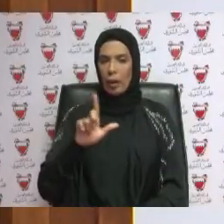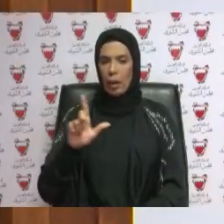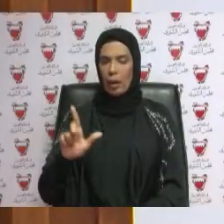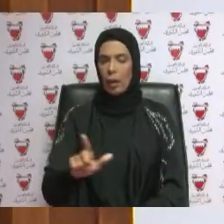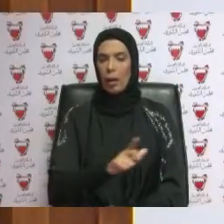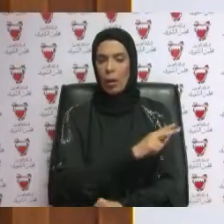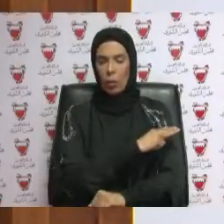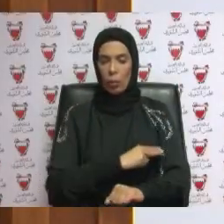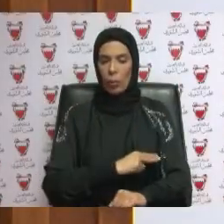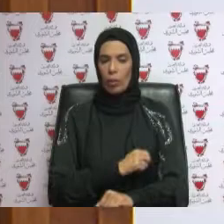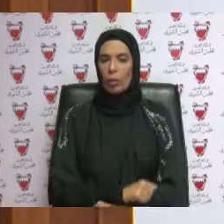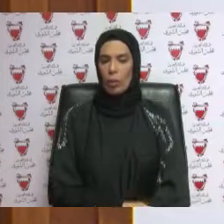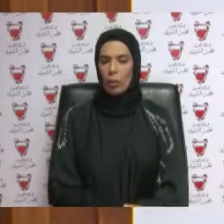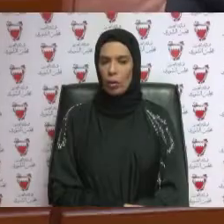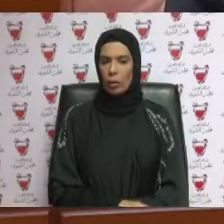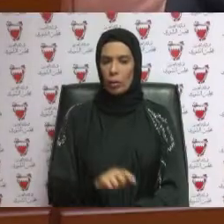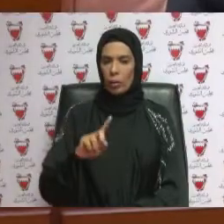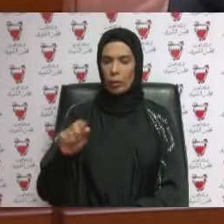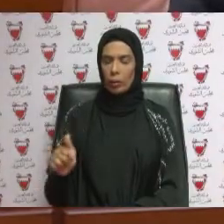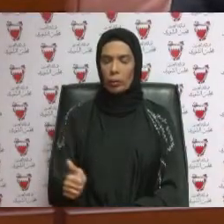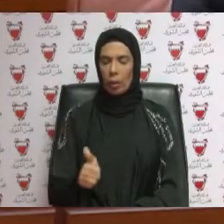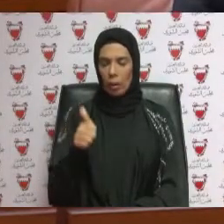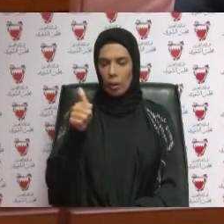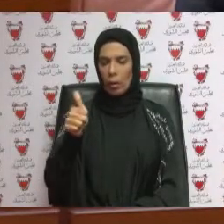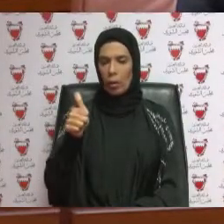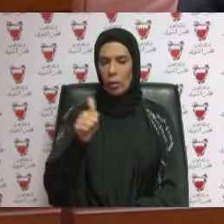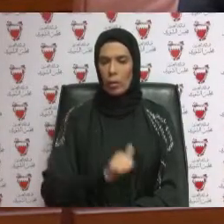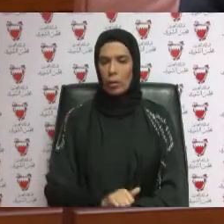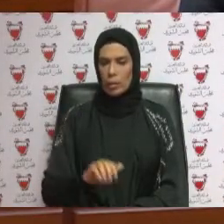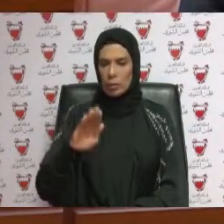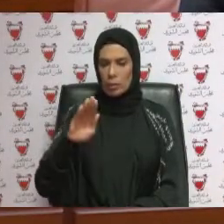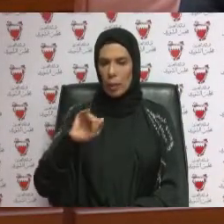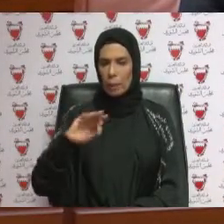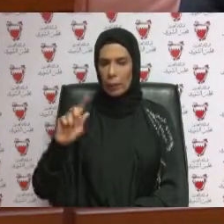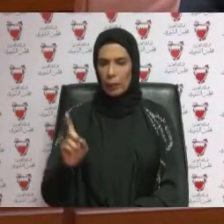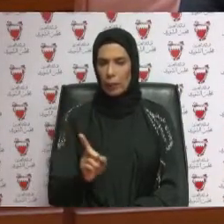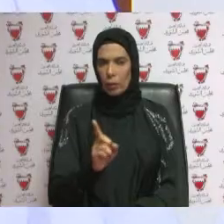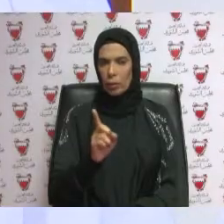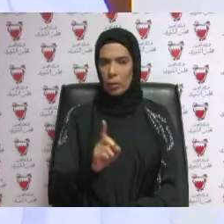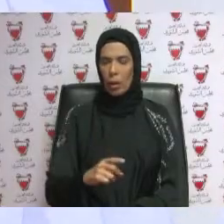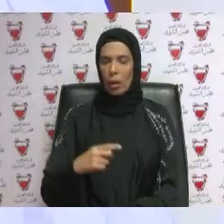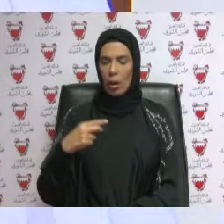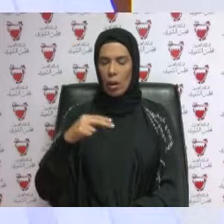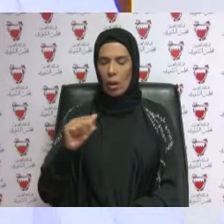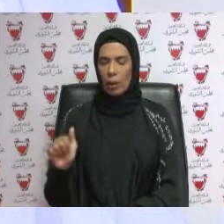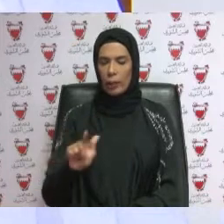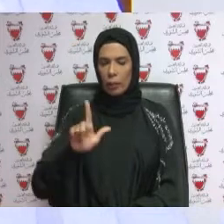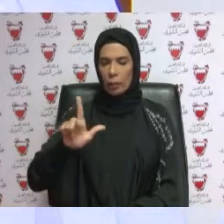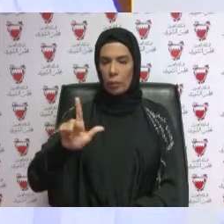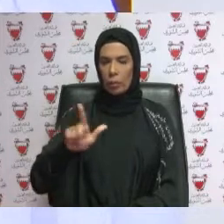عضوا، الأستاذ ضرب إبراهيم منفردي عضوا، الأستاذ سمير صادق البحارنة عضوا، الأستاذ عادل عبد الرحمن معادة